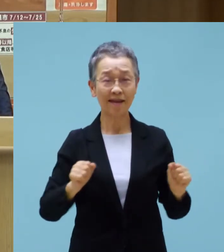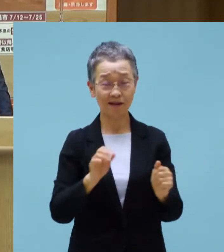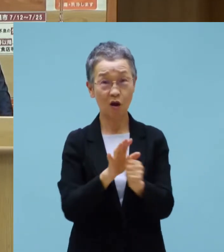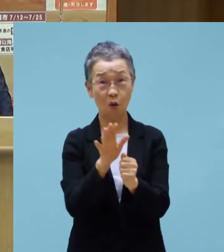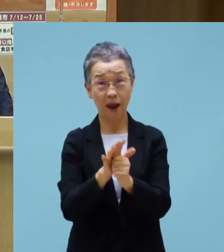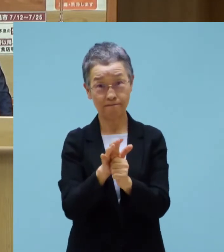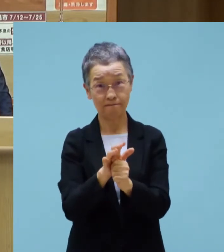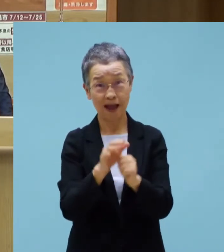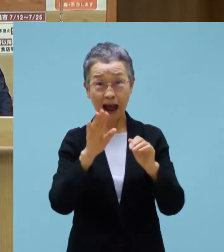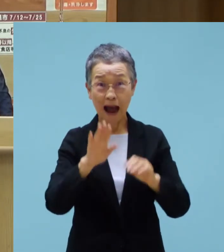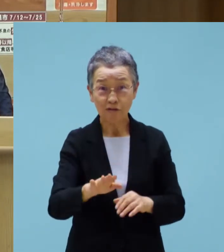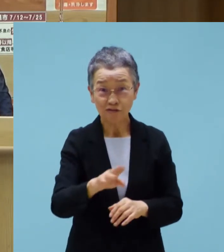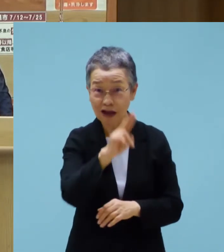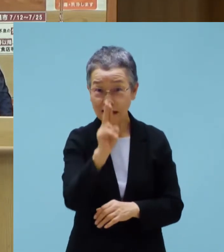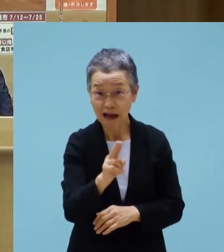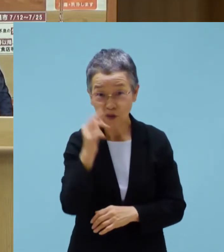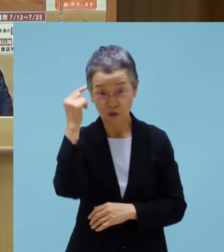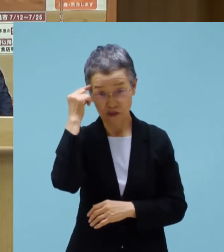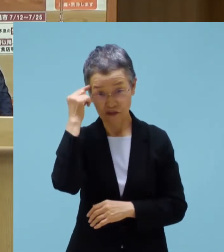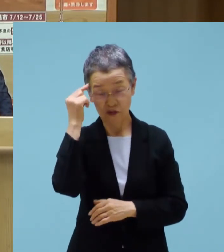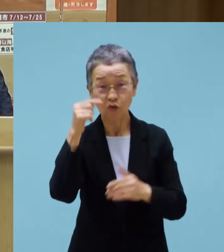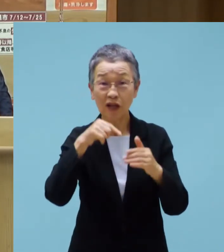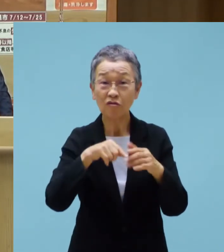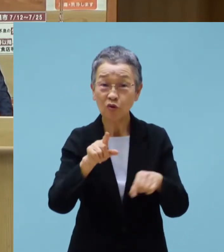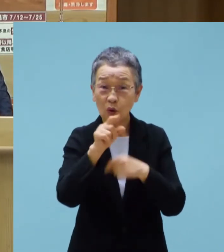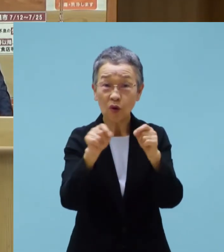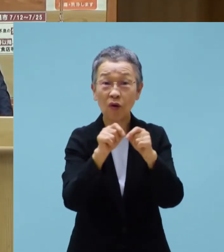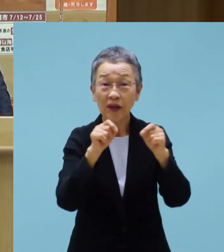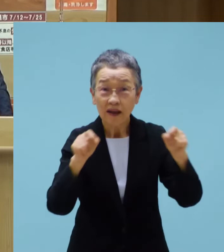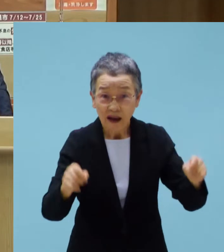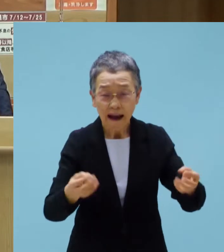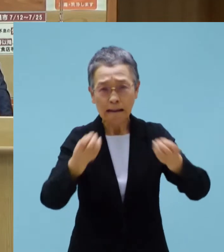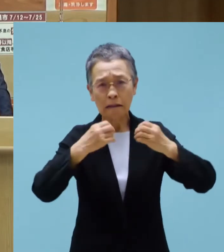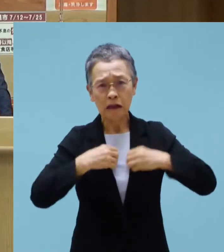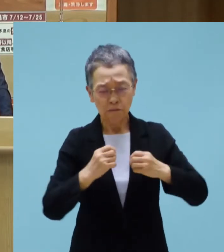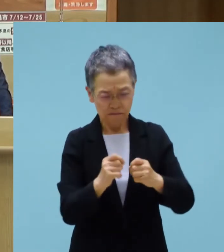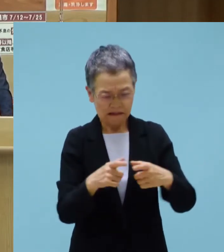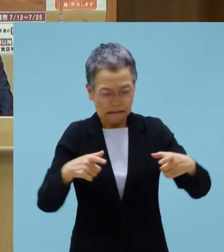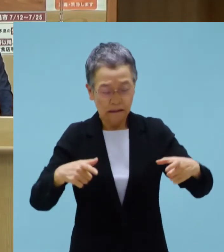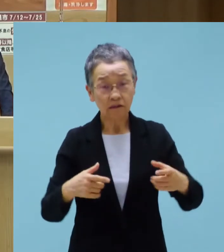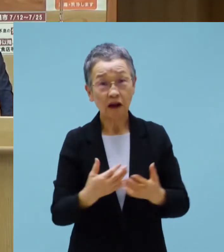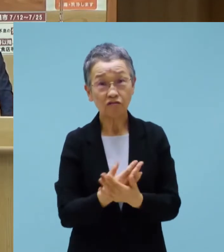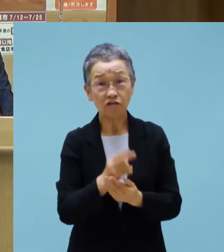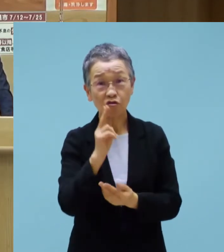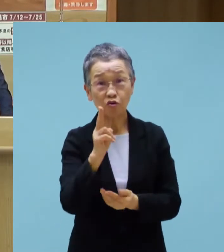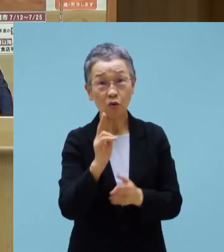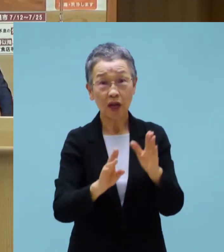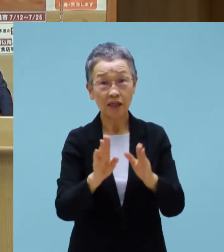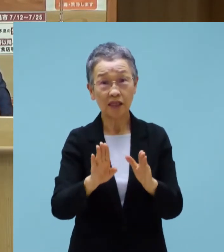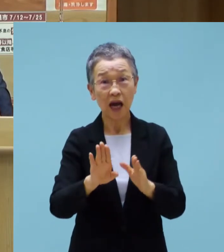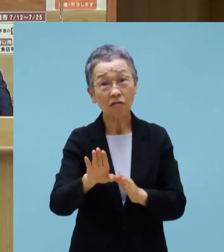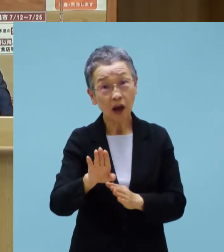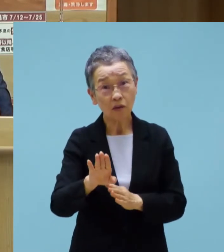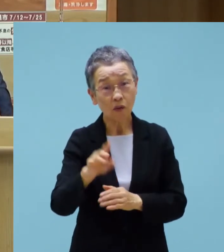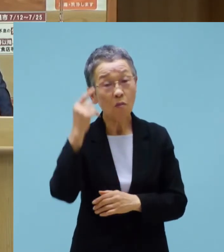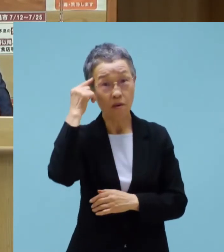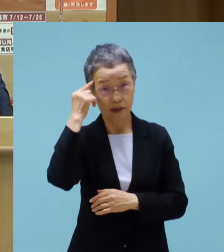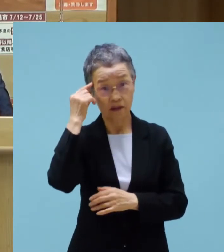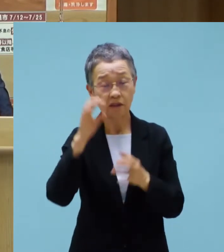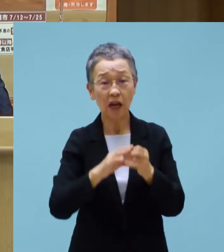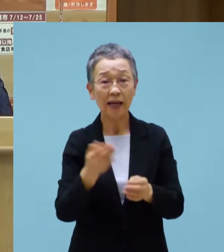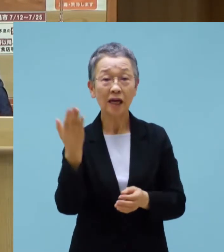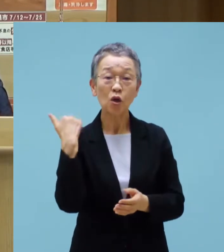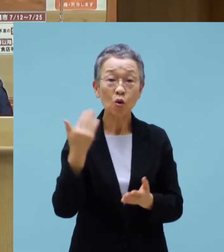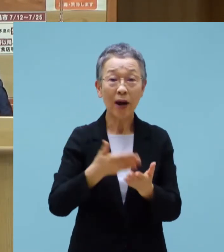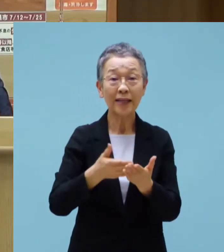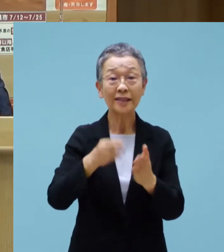と、まあ、どうしても感染が拡大するきっかけになってしまうということがありますので、まあ、先ほど話したようなお家で